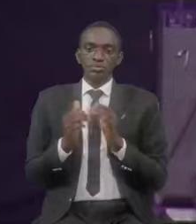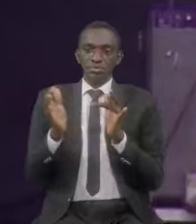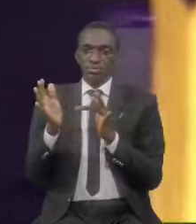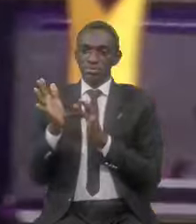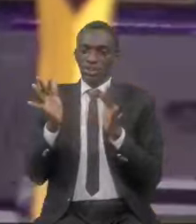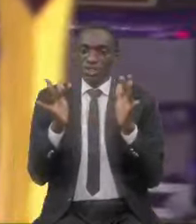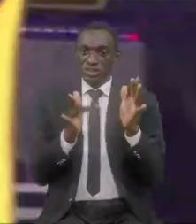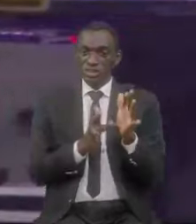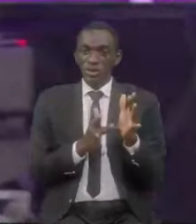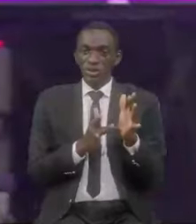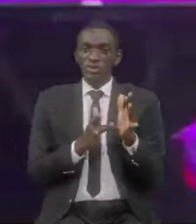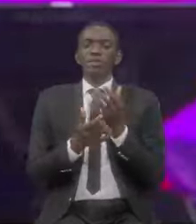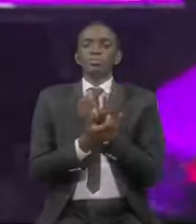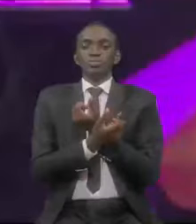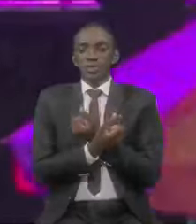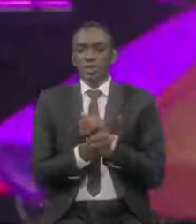Jésus vous pardonne.